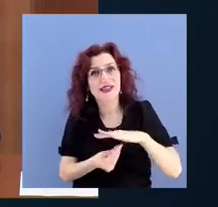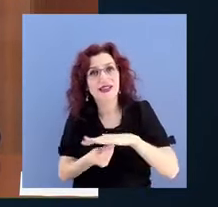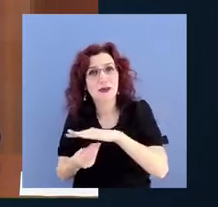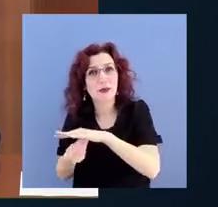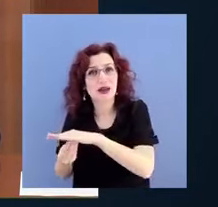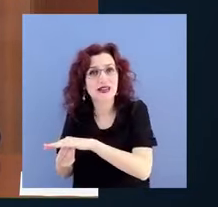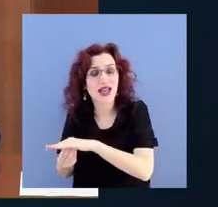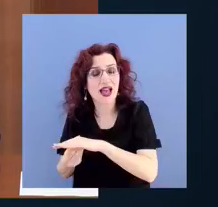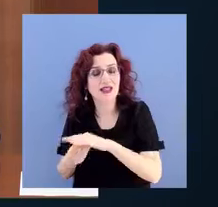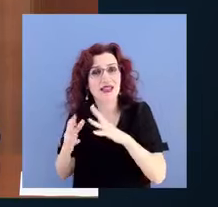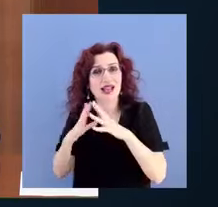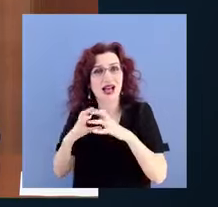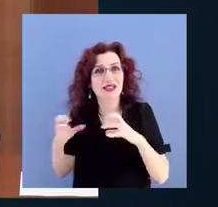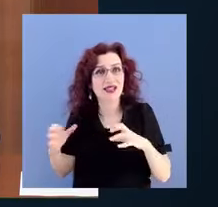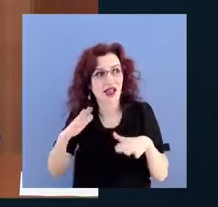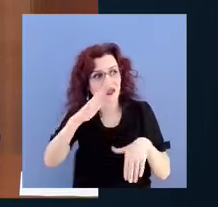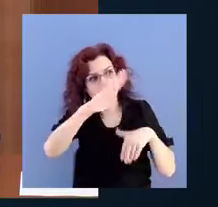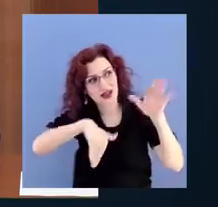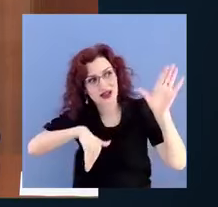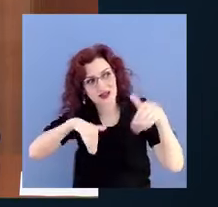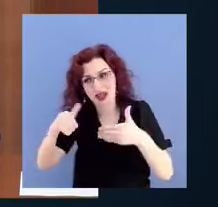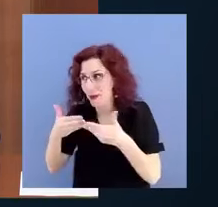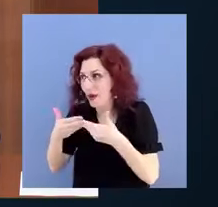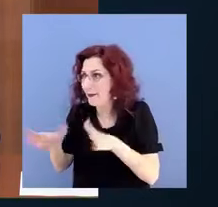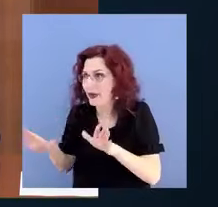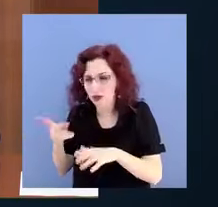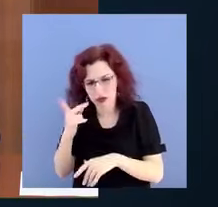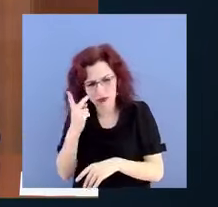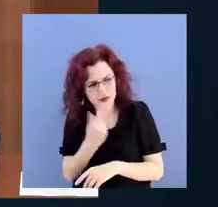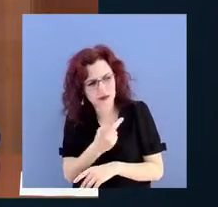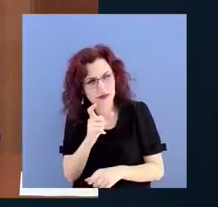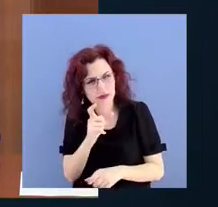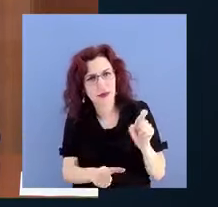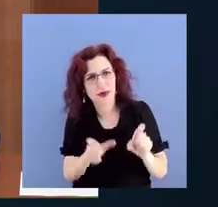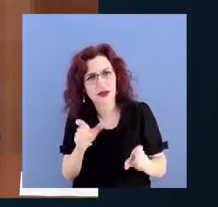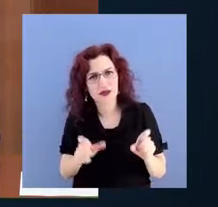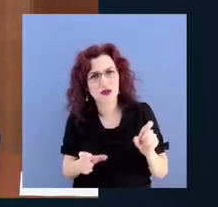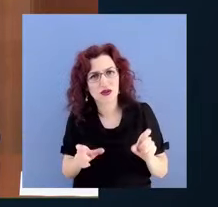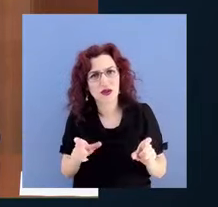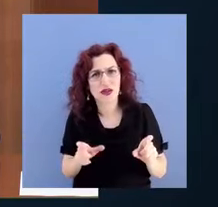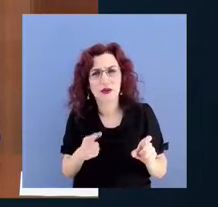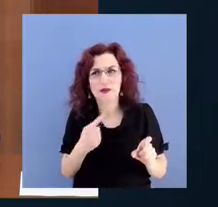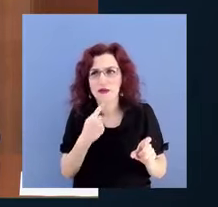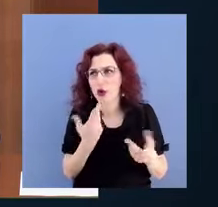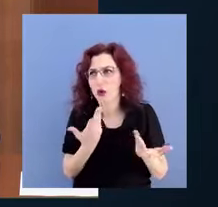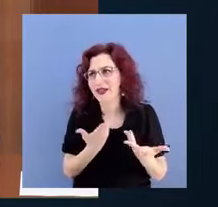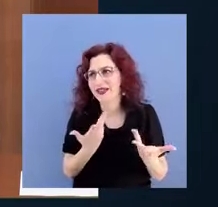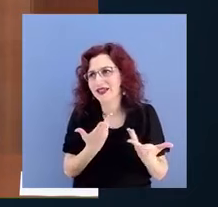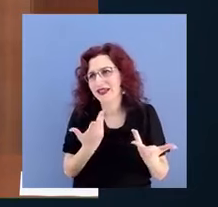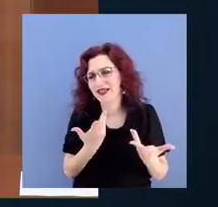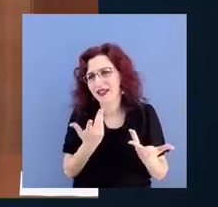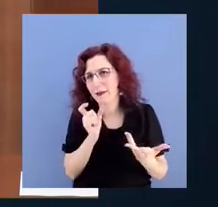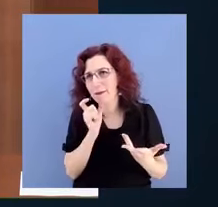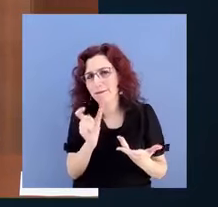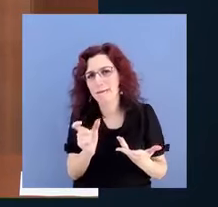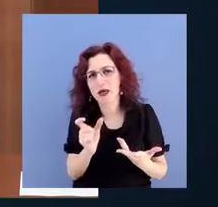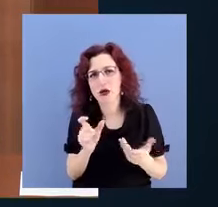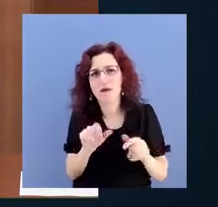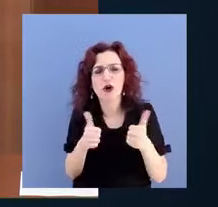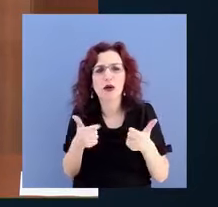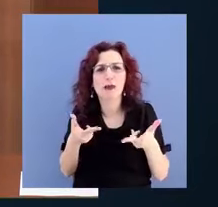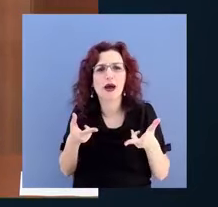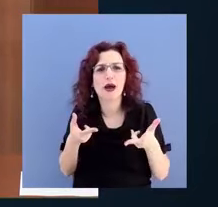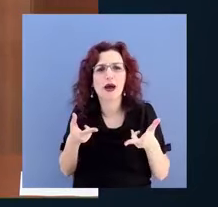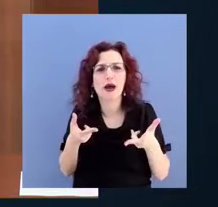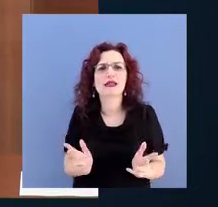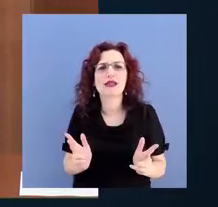azienda dopo la riapertura hanno trovato persone come dire uso questo termine poco tecnico è molto chiaro sedute senso